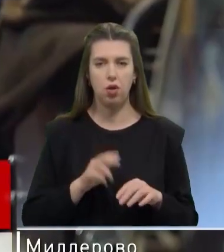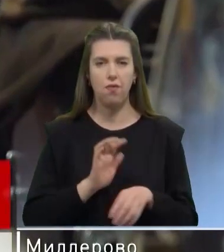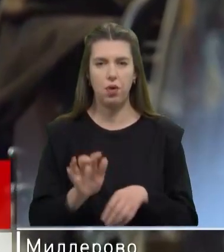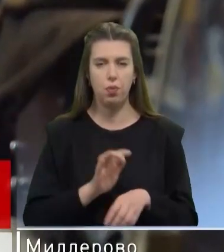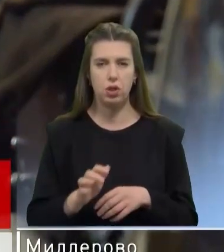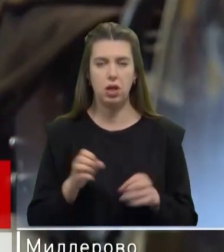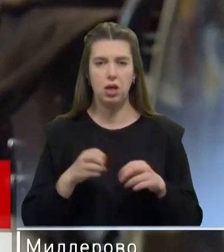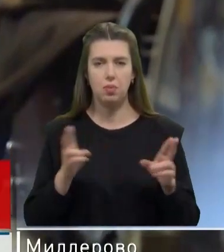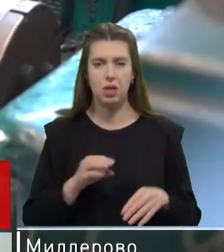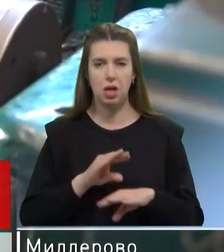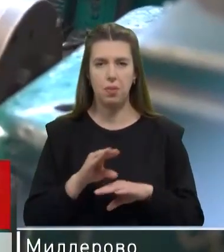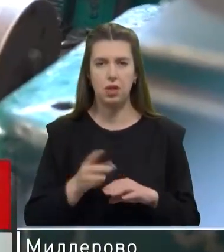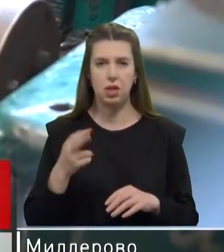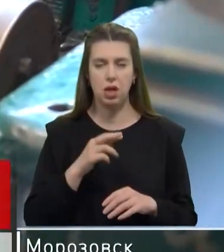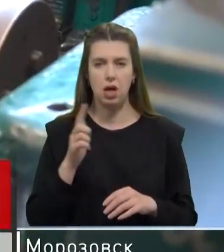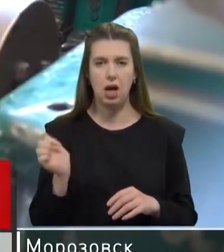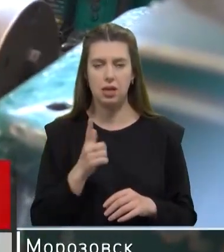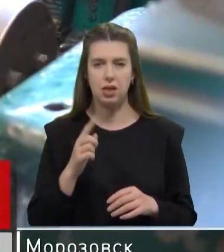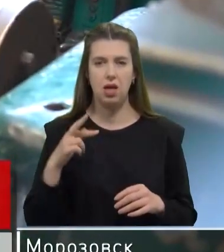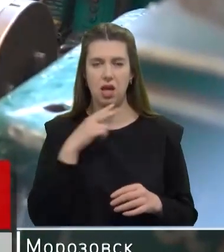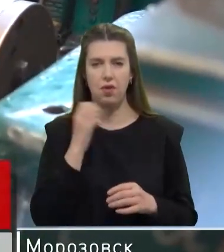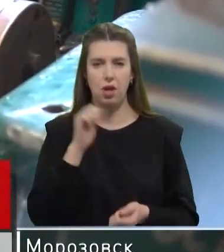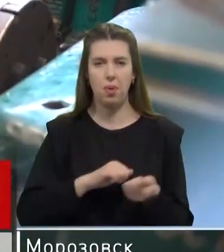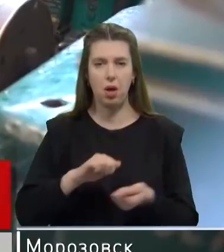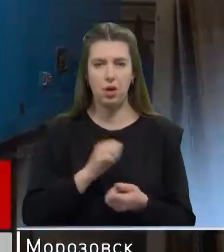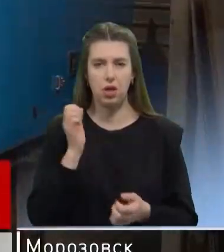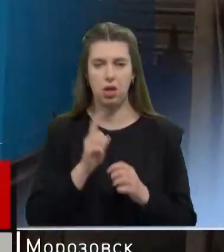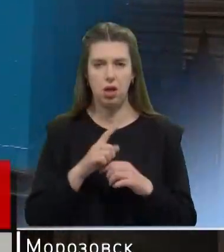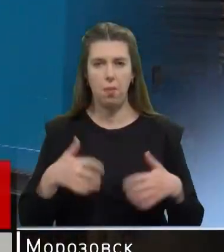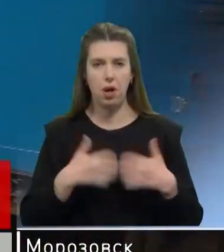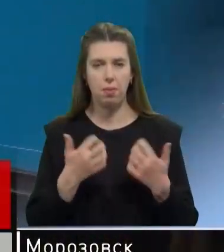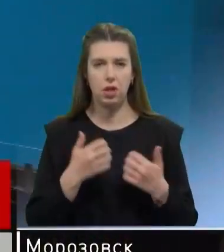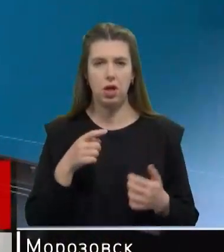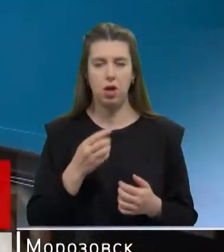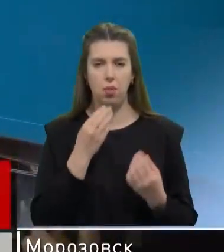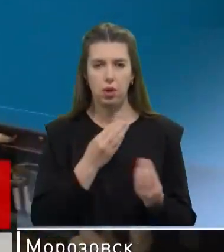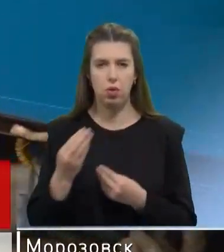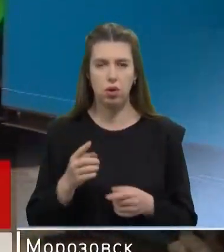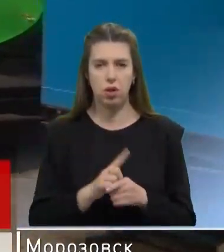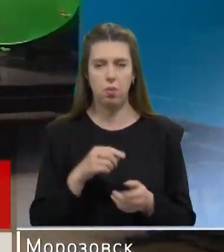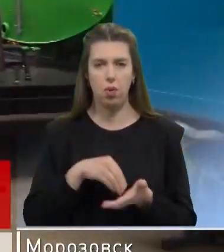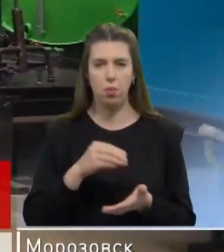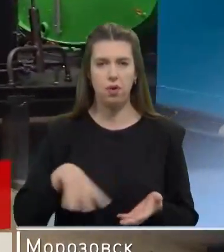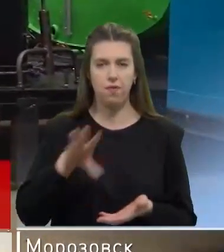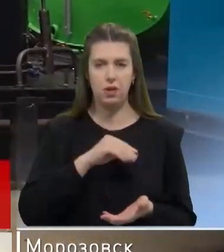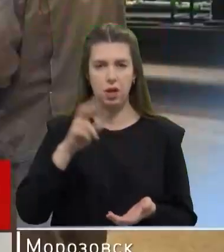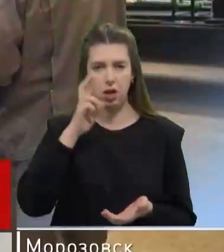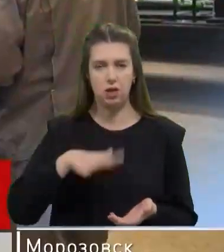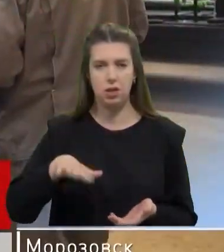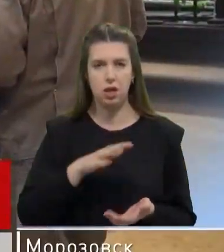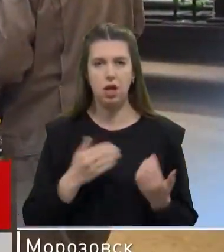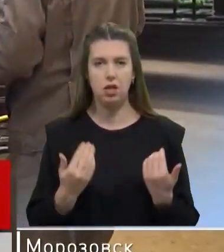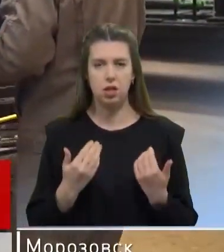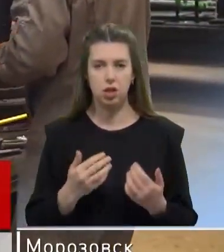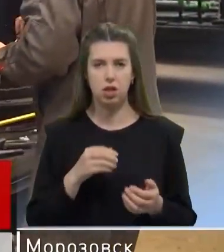выпускает спецавтомобили для газовой и нефтеперерабатывающей промышленности. Эта продукция пользуется спросом по всей России.